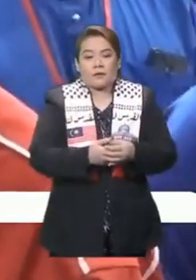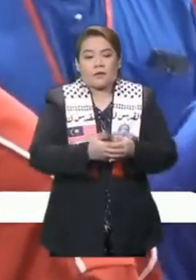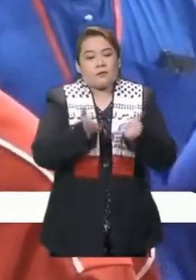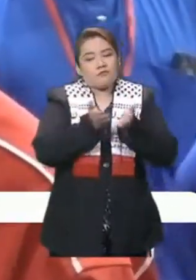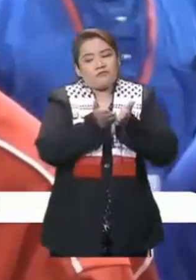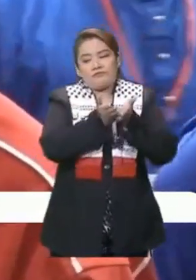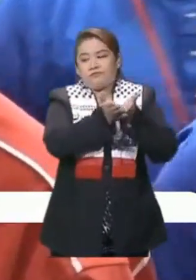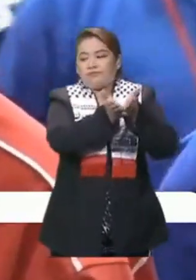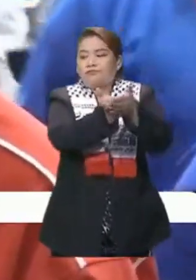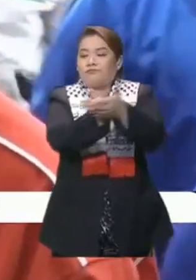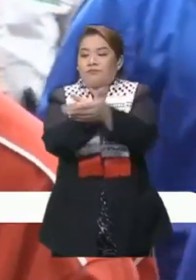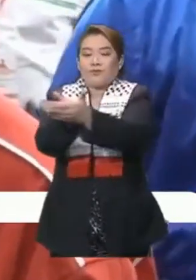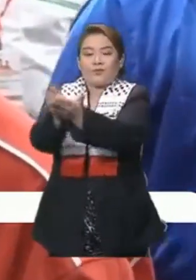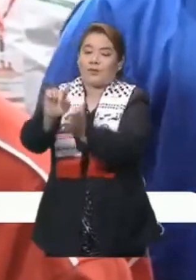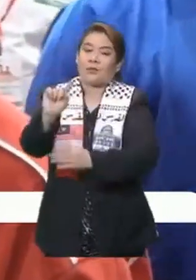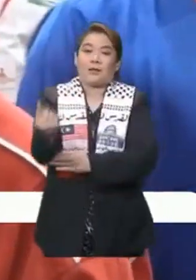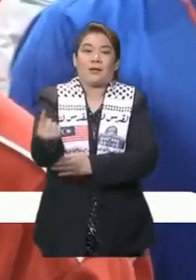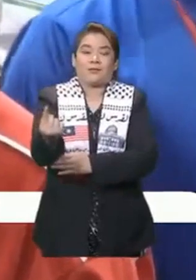lalu. Sebab